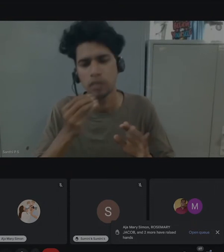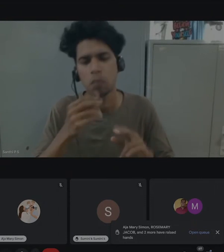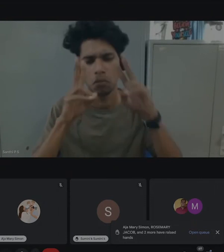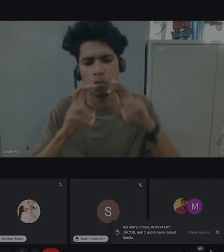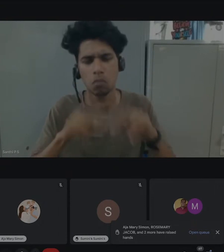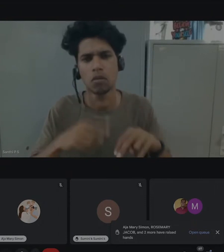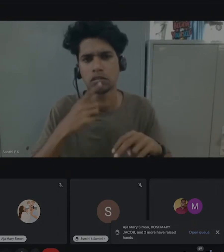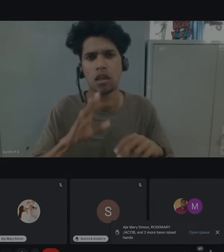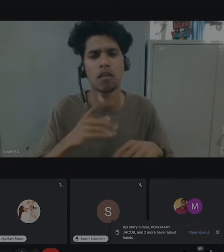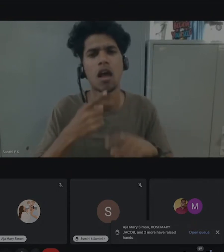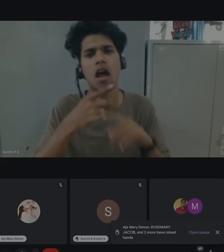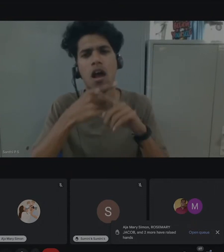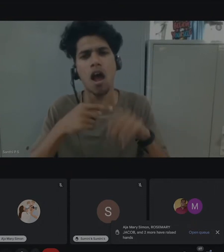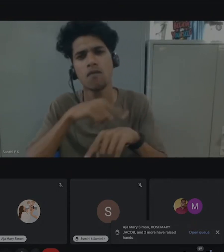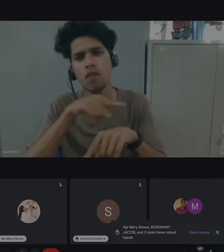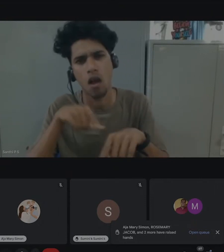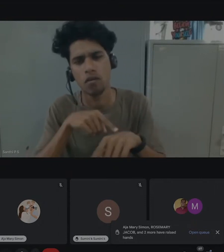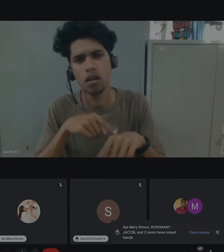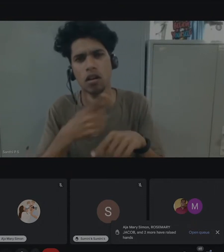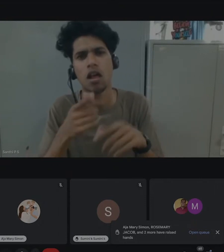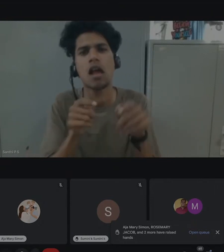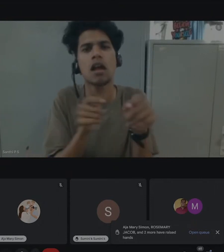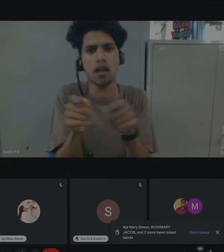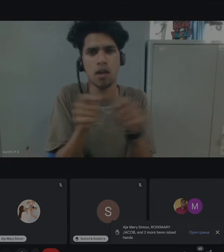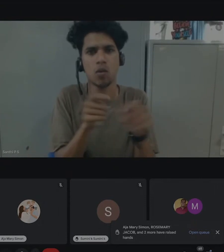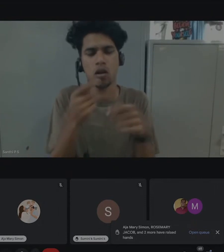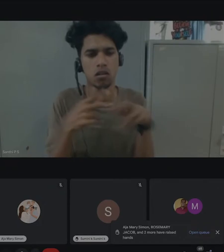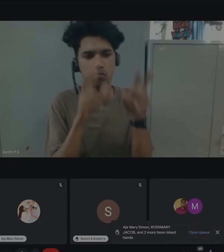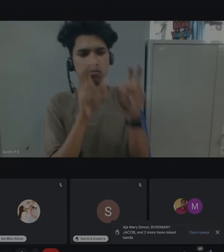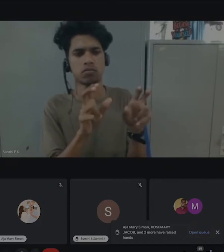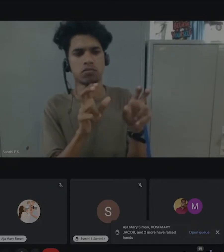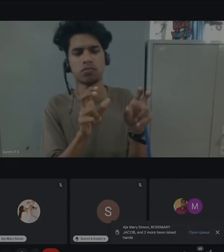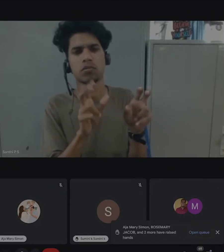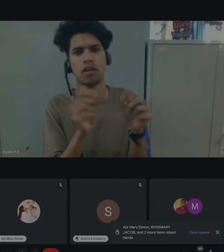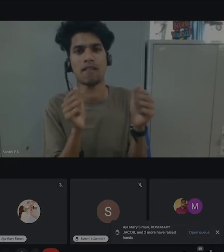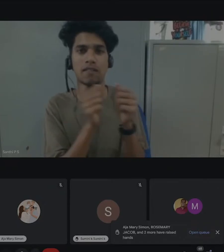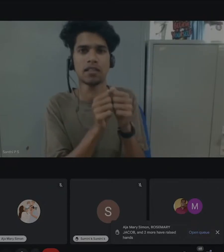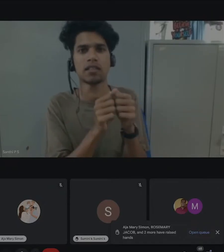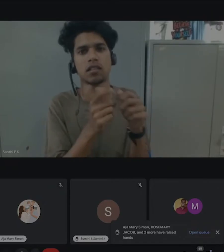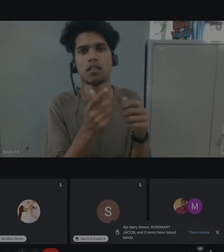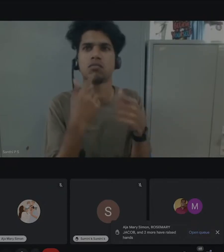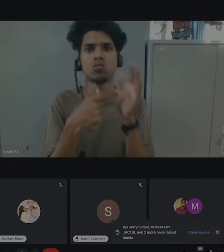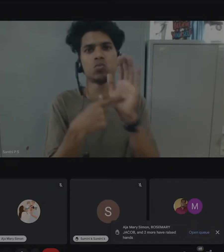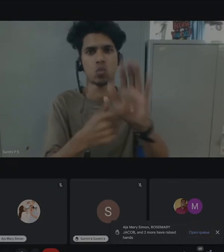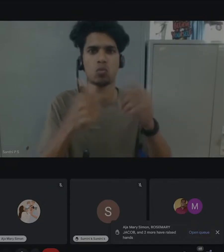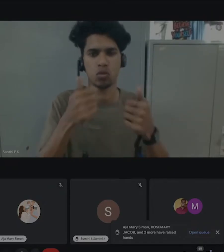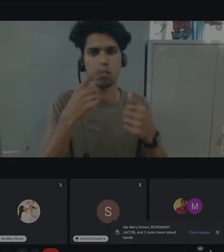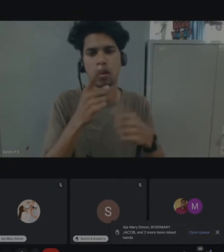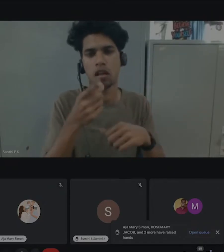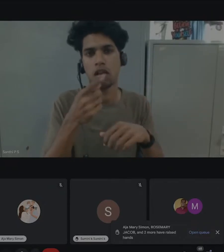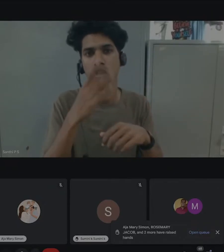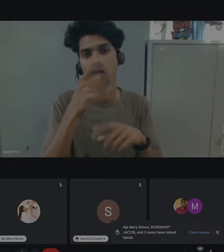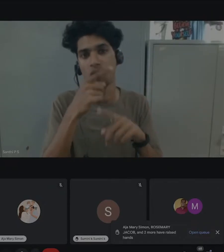അരമണിക്കൂറൊക്കെ കുഞ്ഞുങ്ങൾക്ക് കൊടുക്കാം. റെസ്ട്രിക്റ്റഡ് ടൈമിൽ നമ്മുടെ സൂപ്പർവിഷനോട് കൂടി കാർട്ടൂൺ കാണിക്കാമെന്ന് പറയുന്നുണ്ട്. പക്ഷെ ഇത്രയും ഡിലേ ഉണ്ട് മോന്.